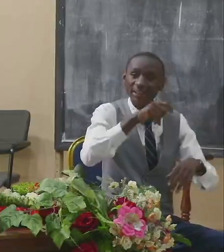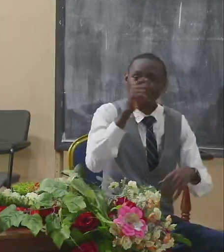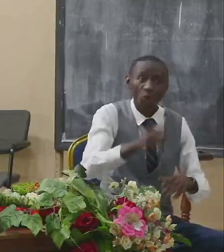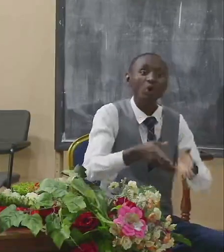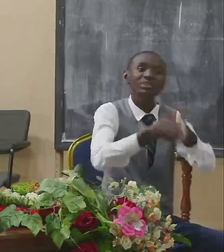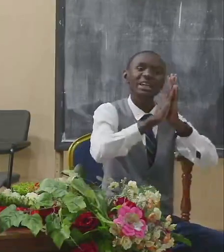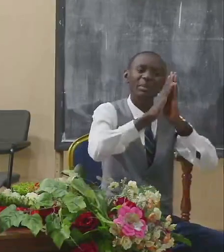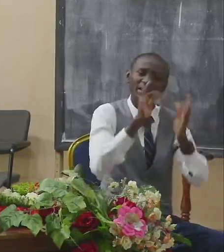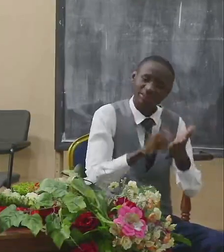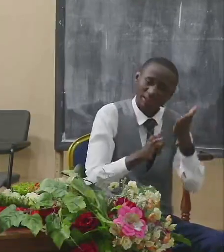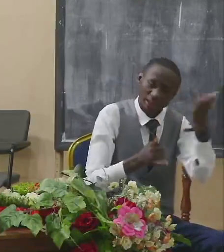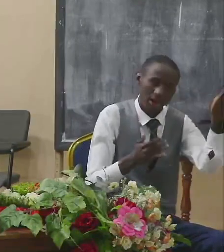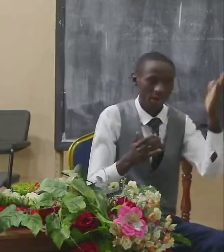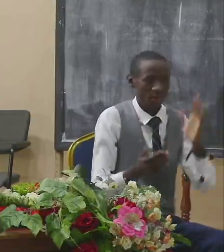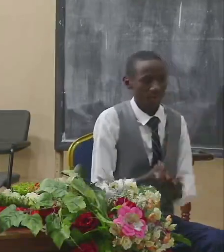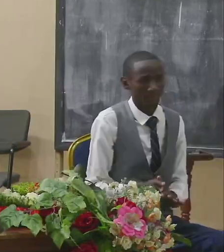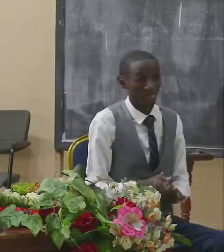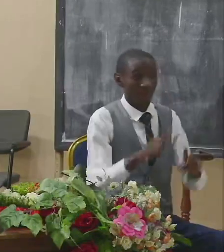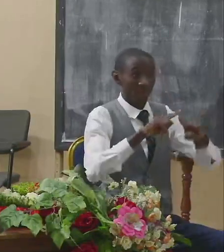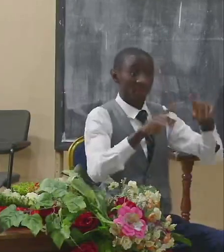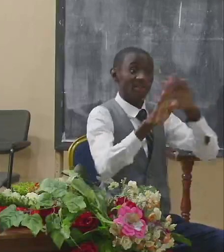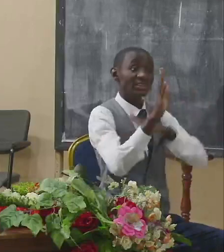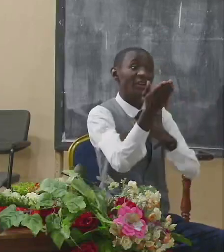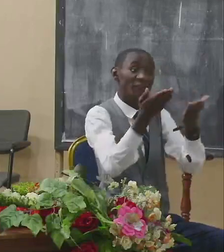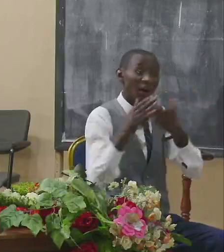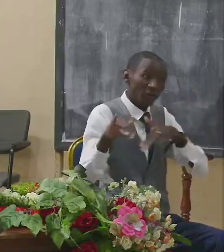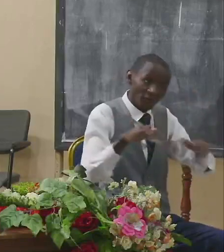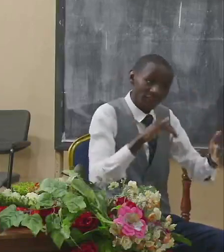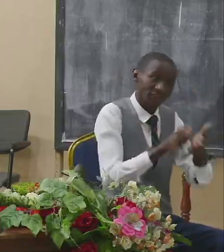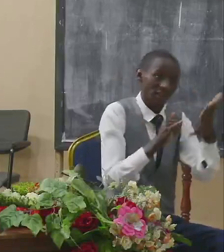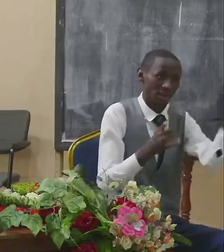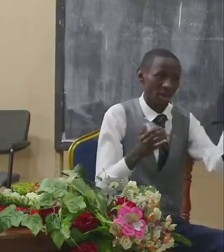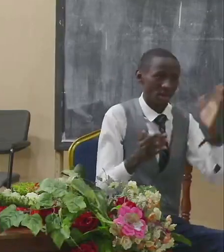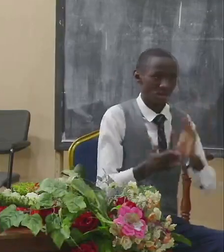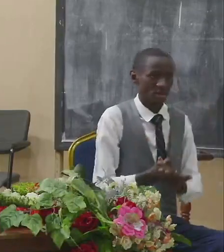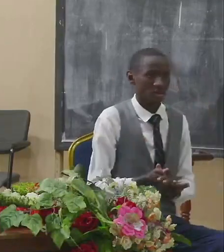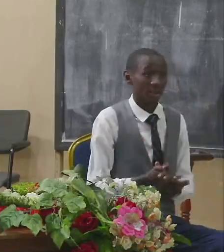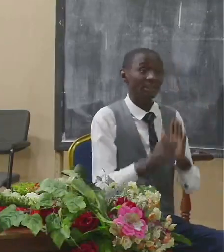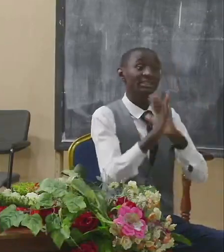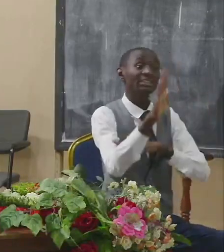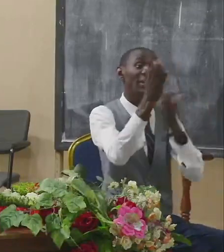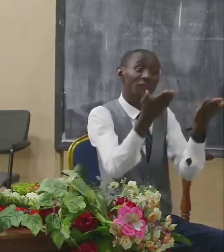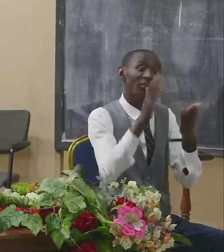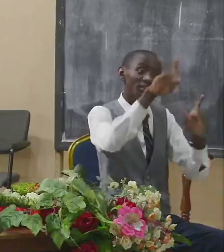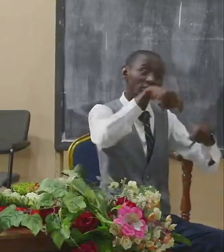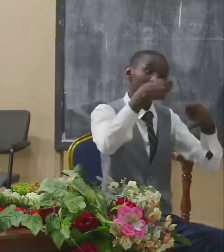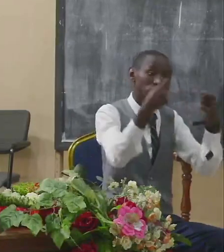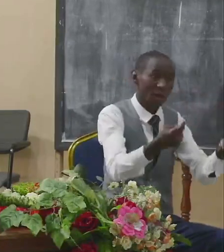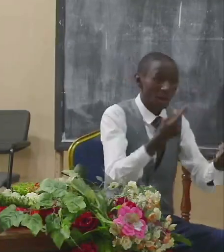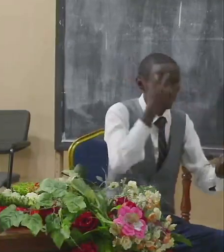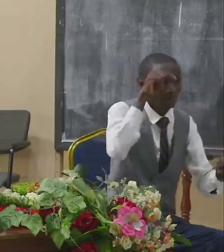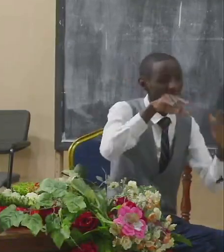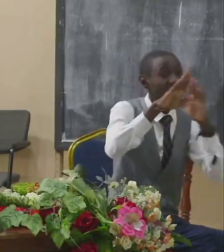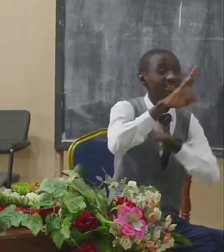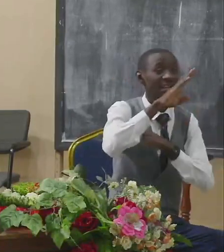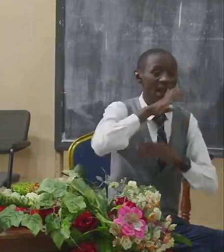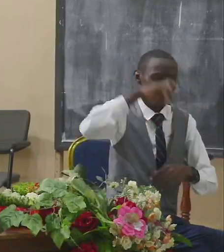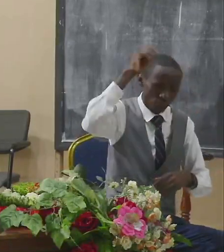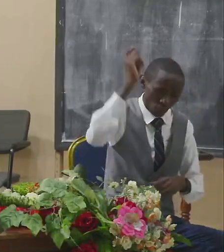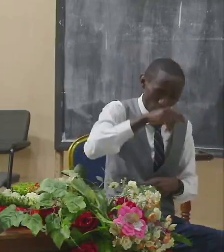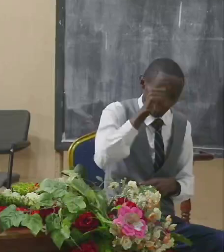là. Uidai. Mais Dieu va le faire. Mungu atabifanya. Mungu atabifanya.